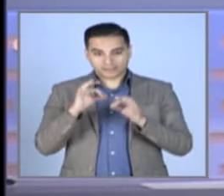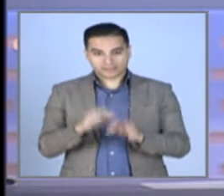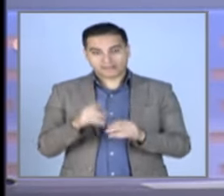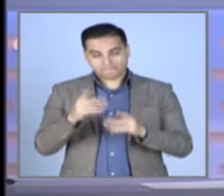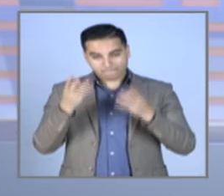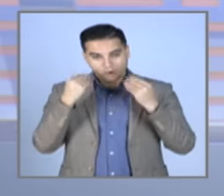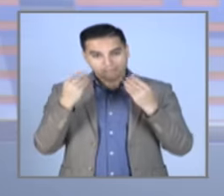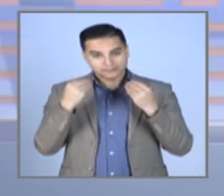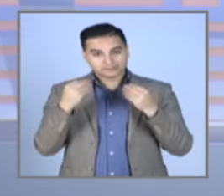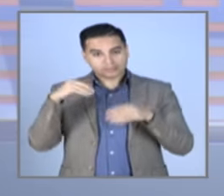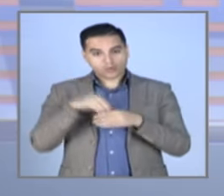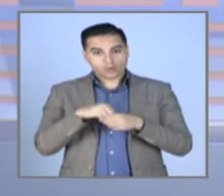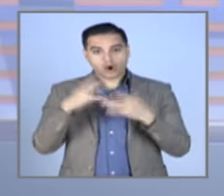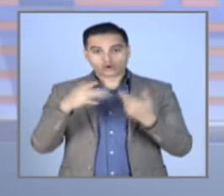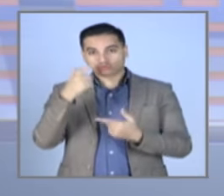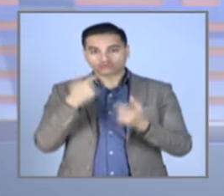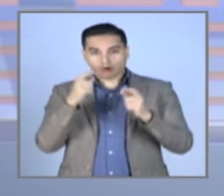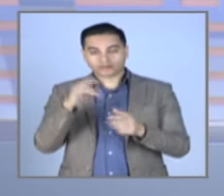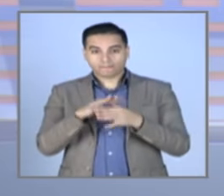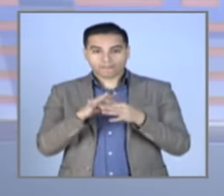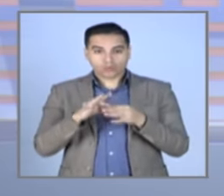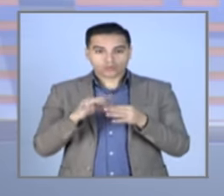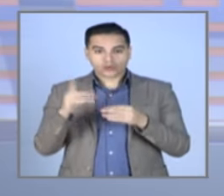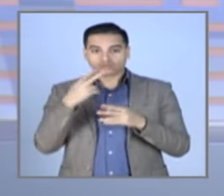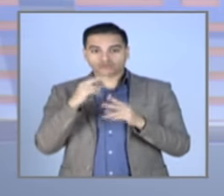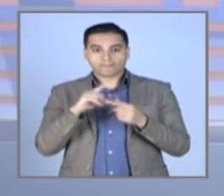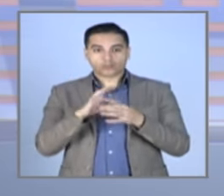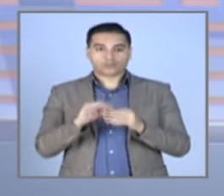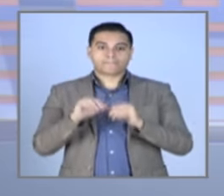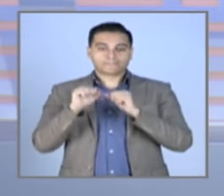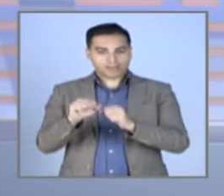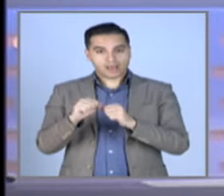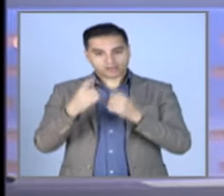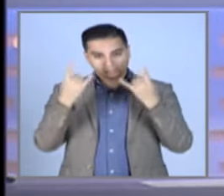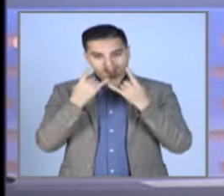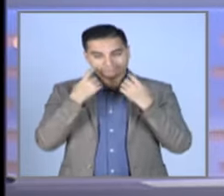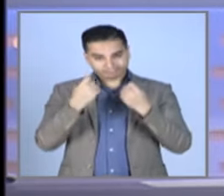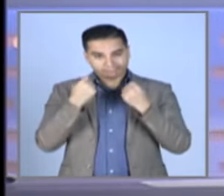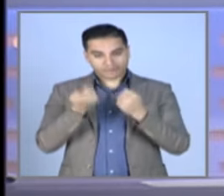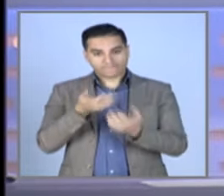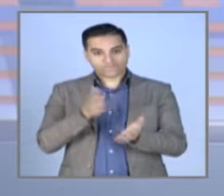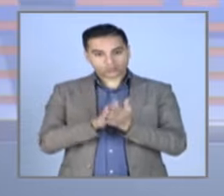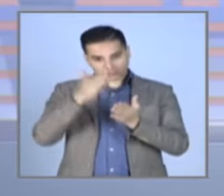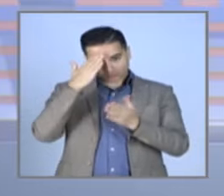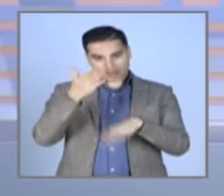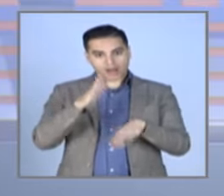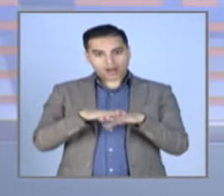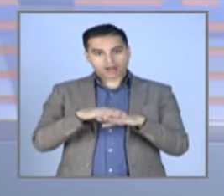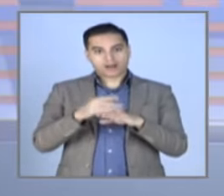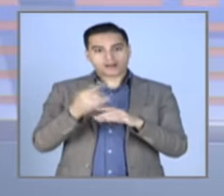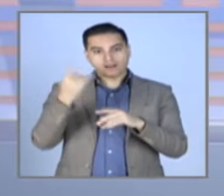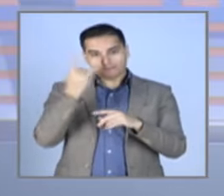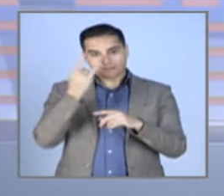عادي، وبيتعاملوا مع كل موضوع أكنه موضوعه. بالفعل فرصة إن احنا نحيي مباحث